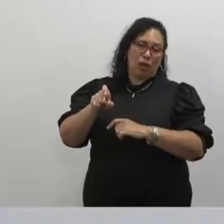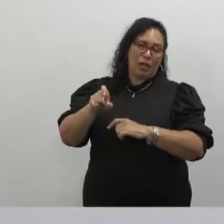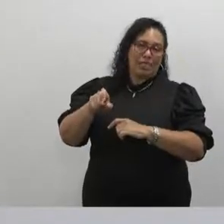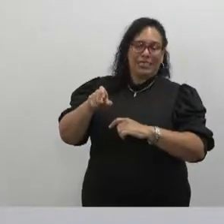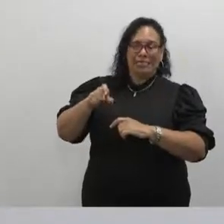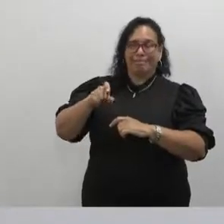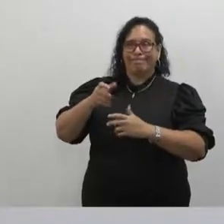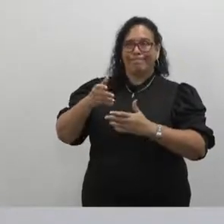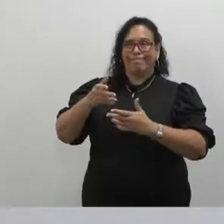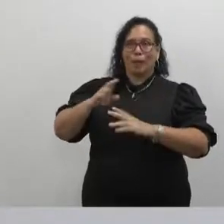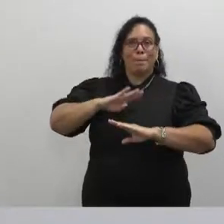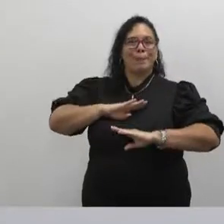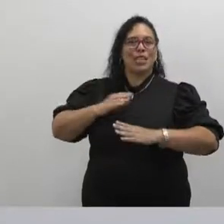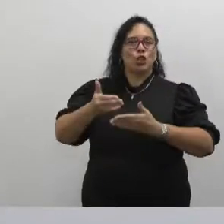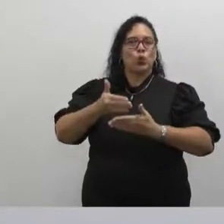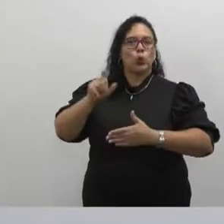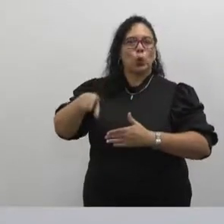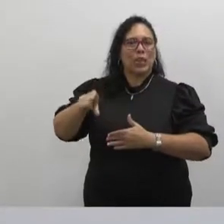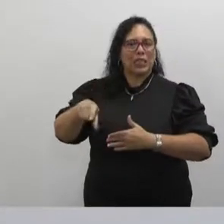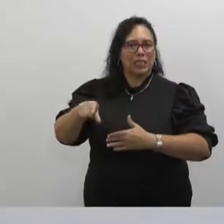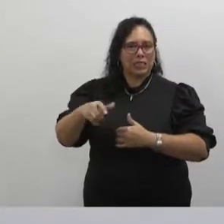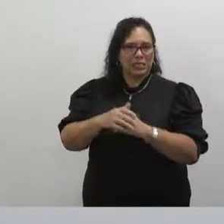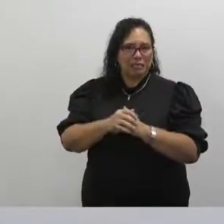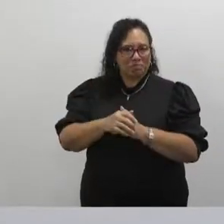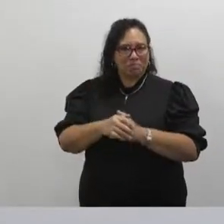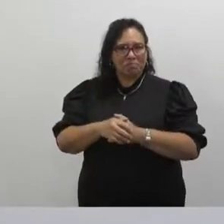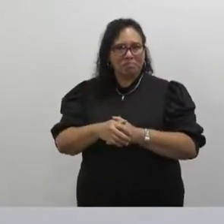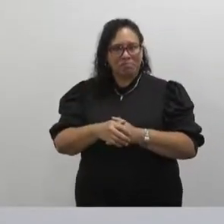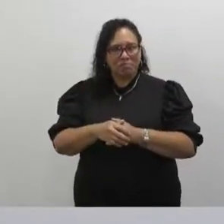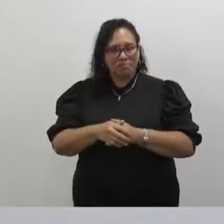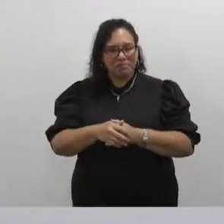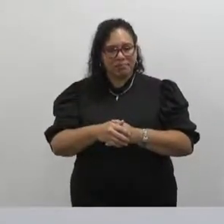cao mùi đầy dương cầm phong tài rị lụa